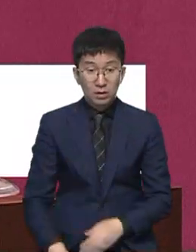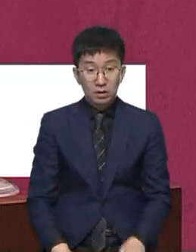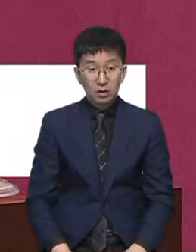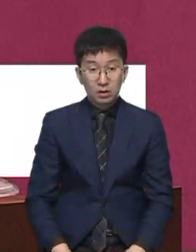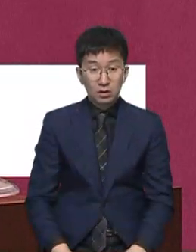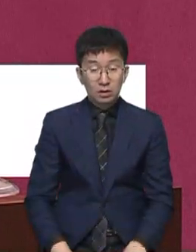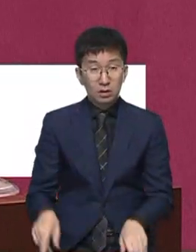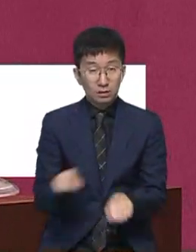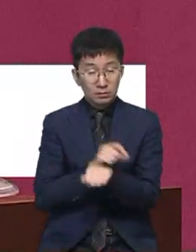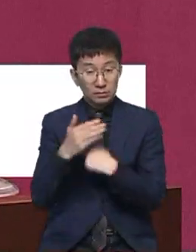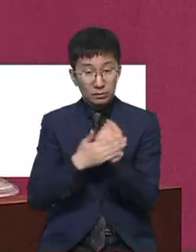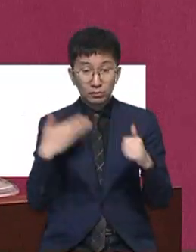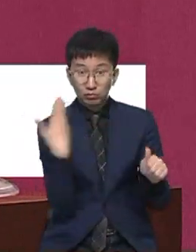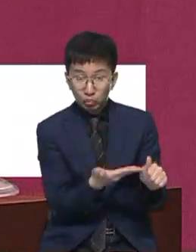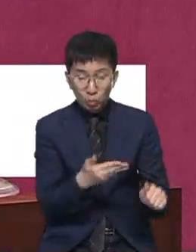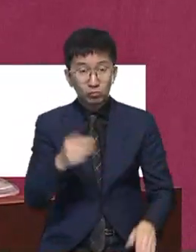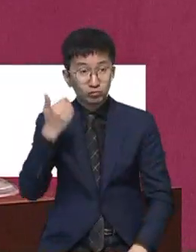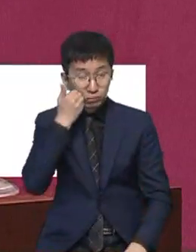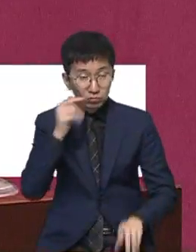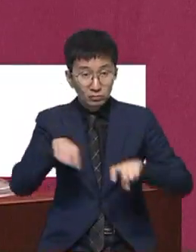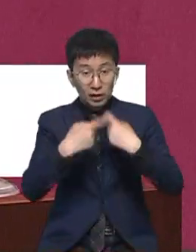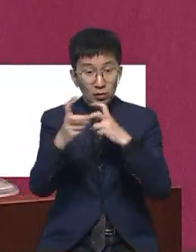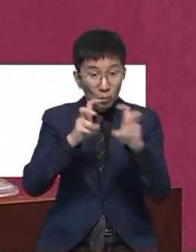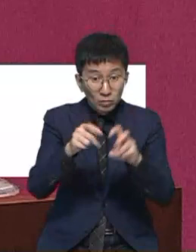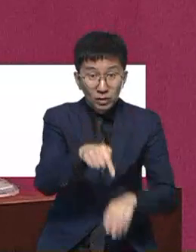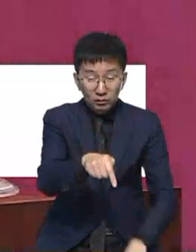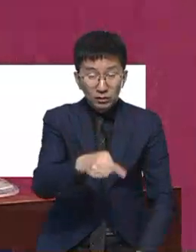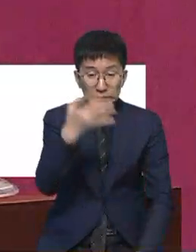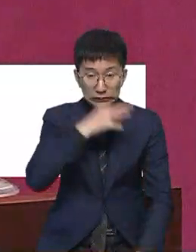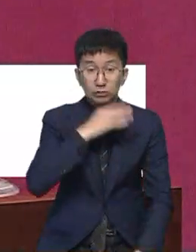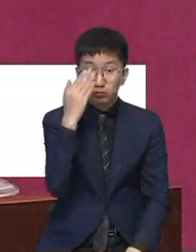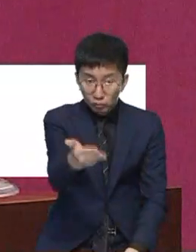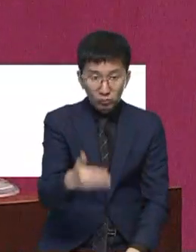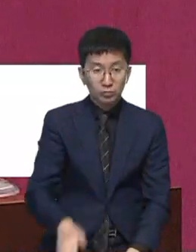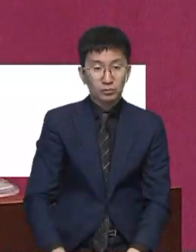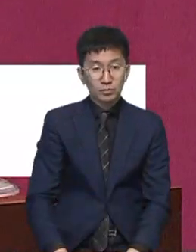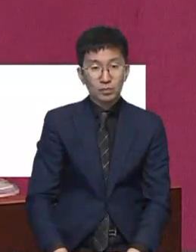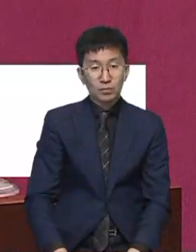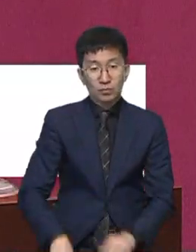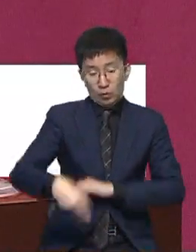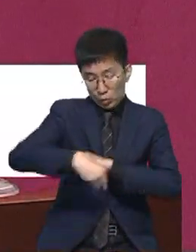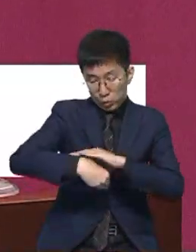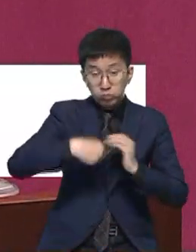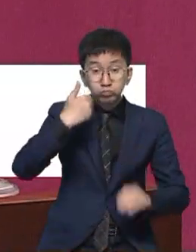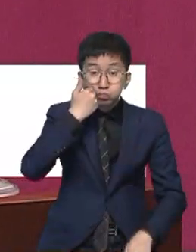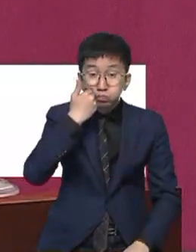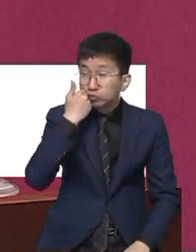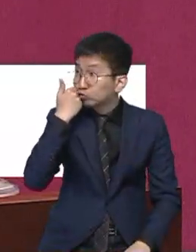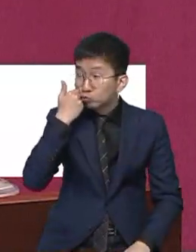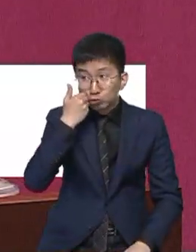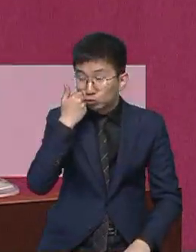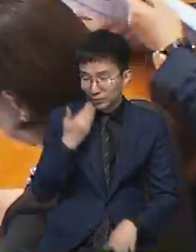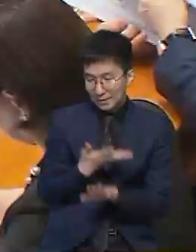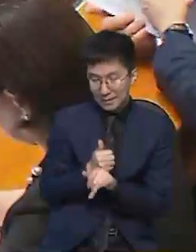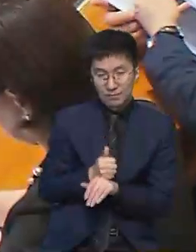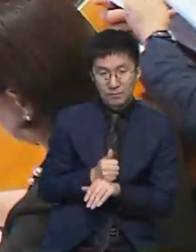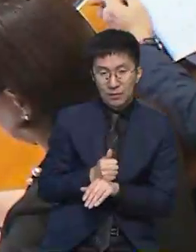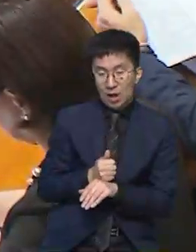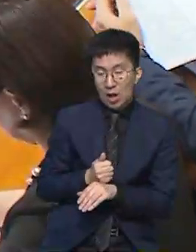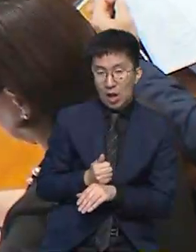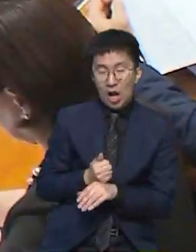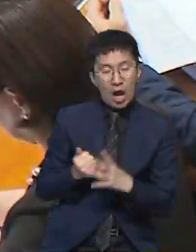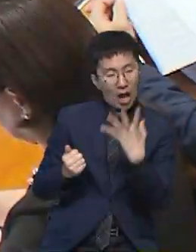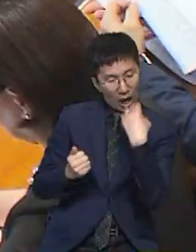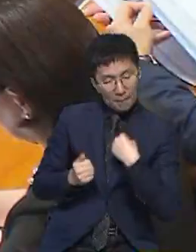제공으로 민간업자에게 거액의 이익을 가져다주고 로비를 맡은 측근이 그 대가로 수십억을 취득하게 해서